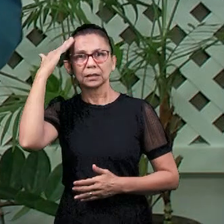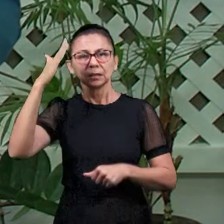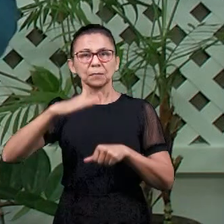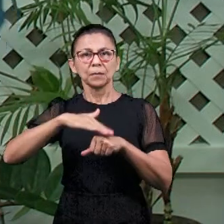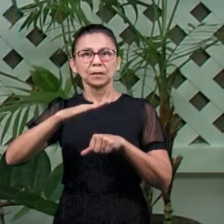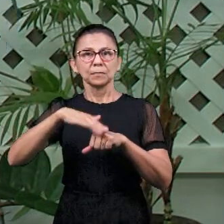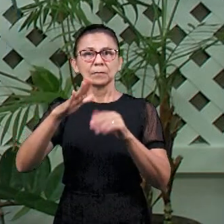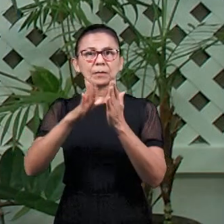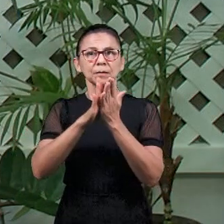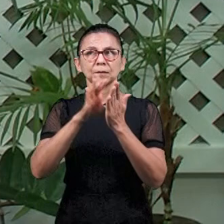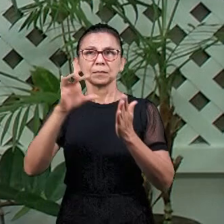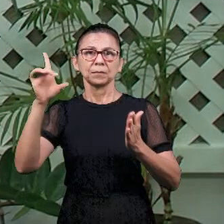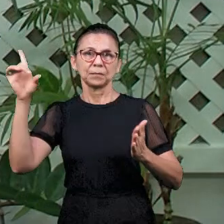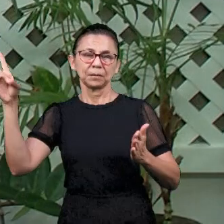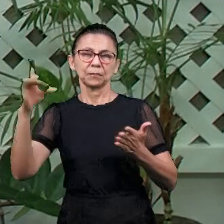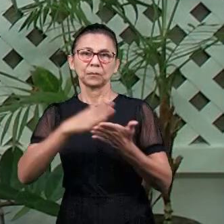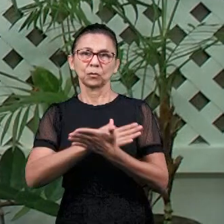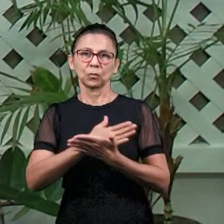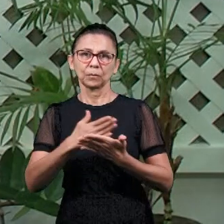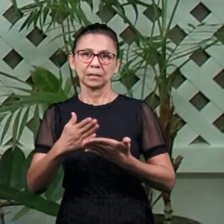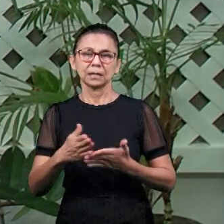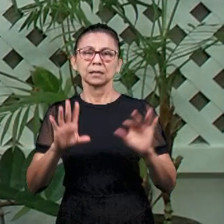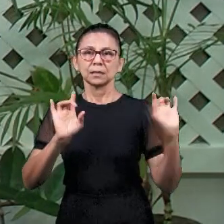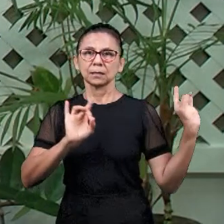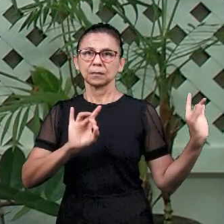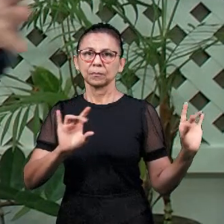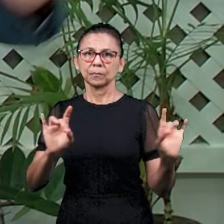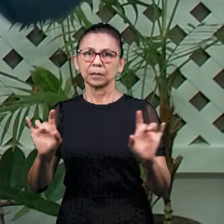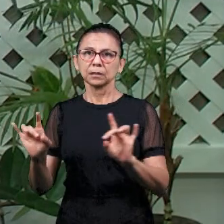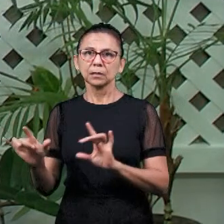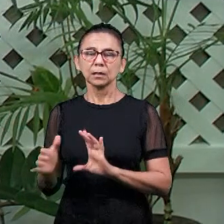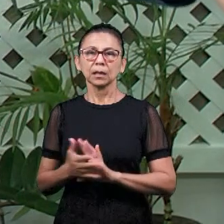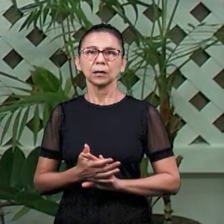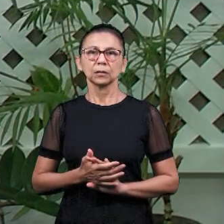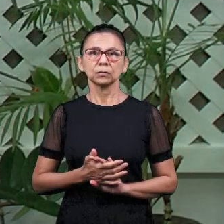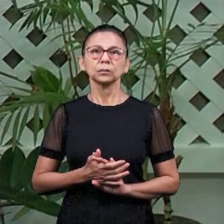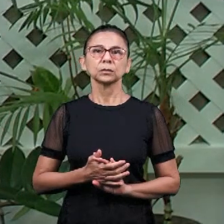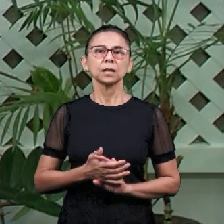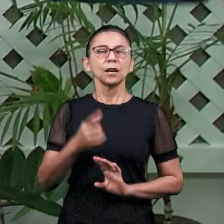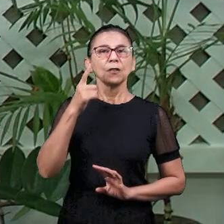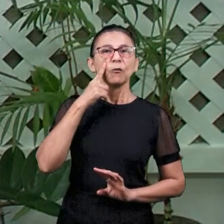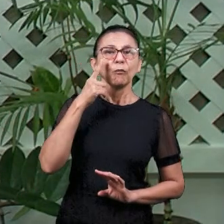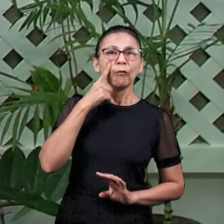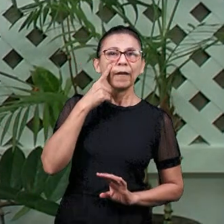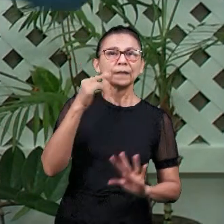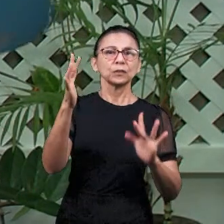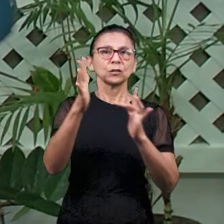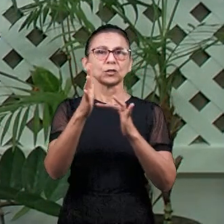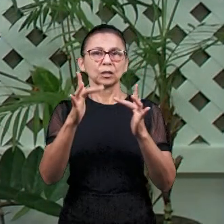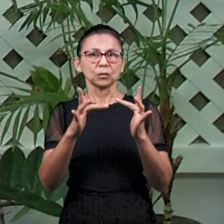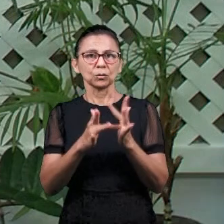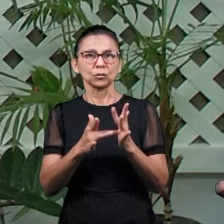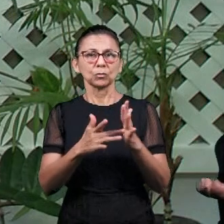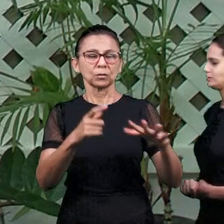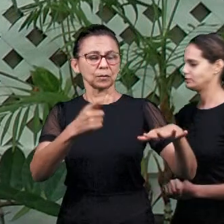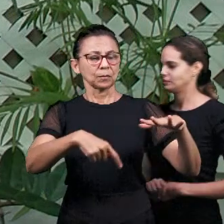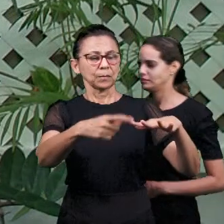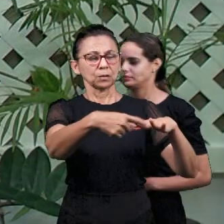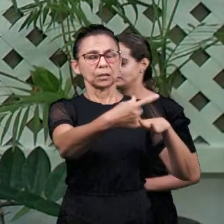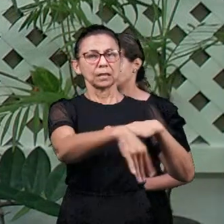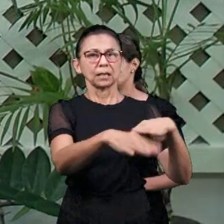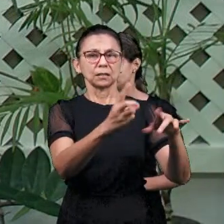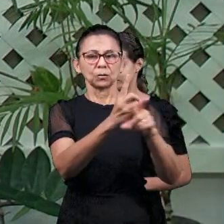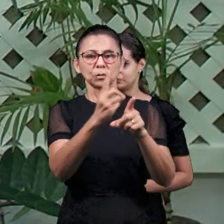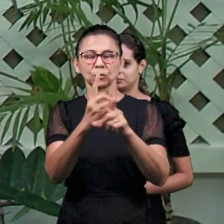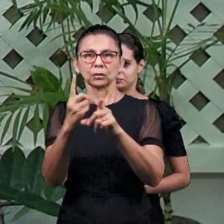spécialement à propos des rencontres du Seigneur Jésus avec plusieurs personnages, avec des hommes de manière isolée ou des femmes,